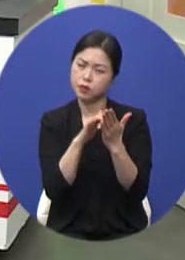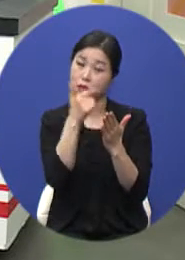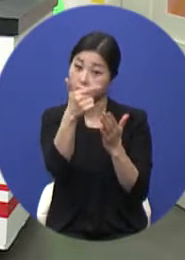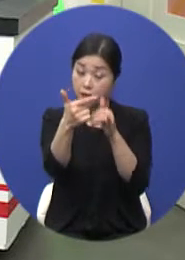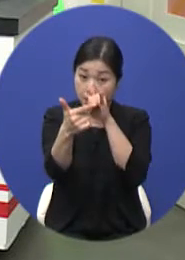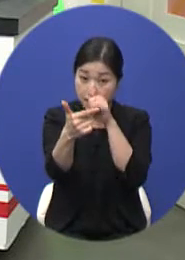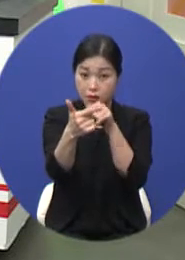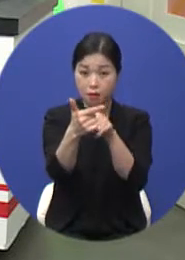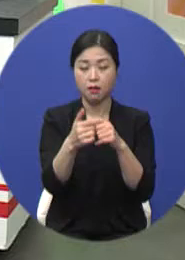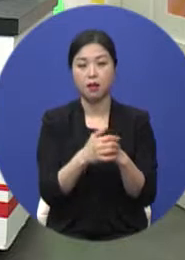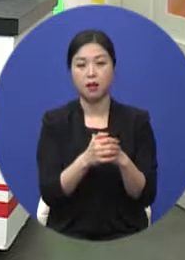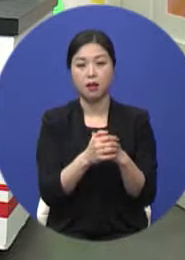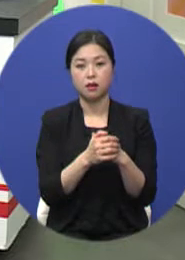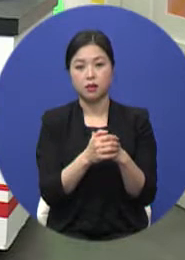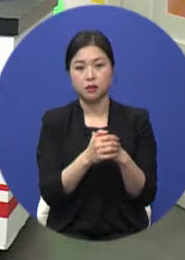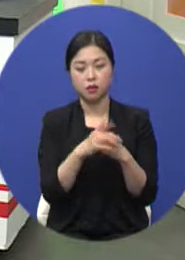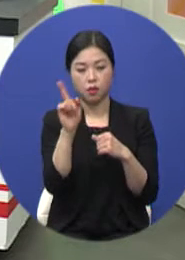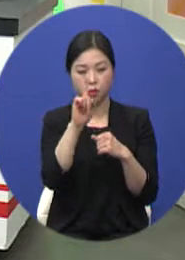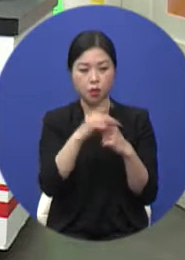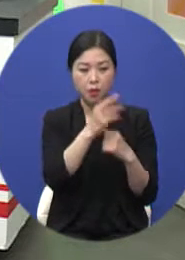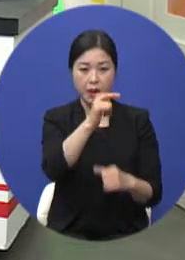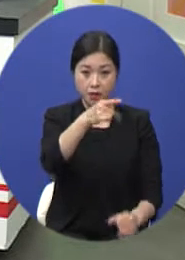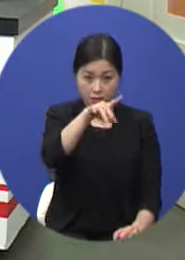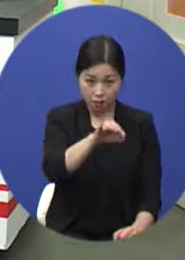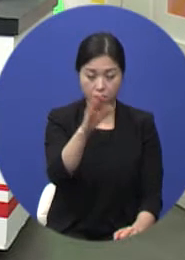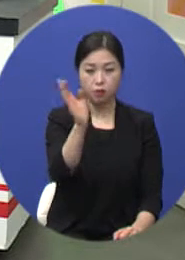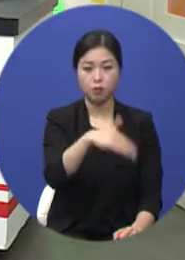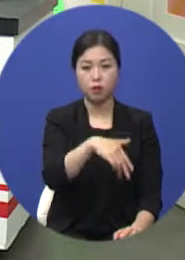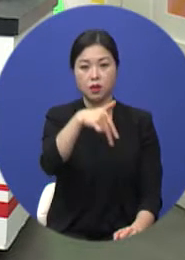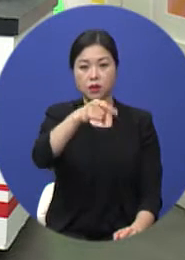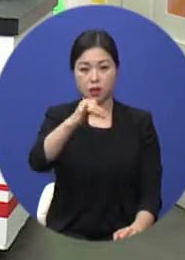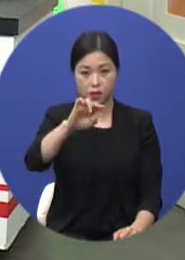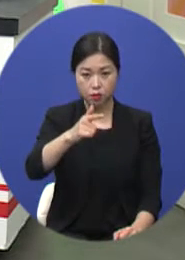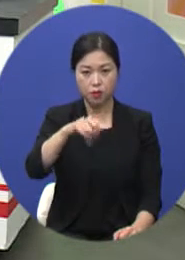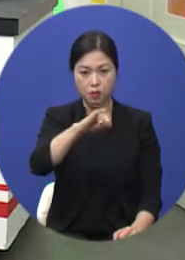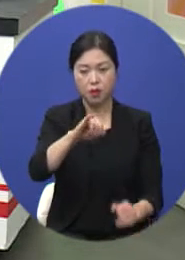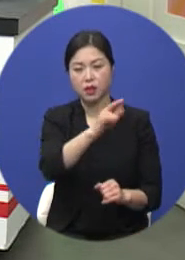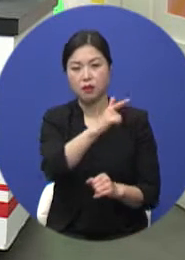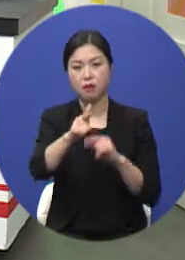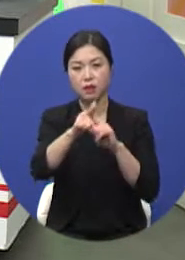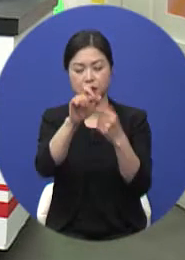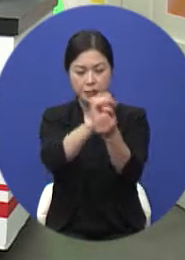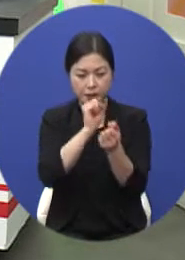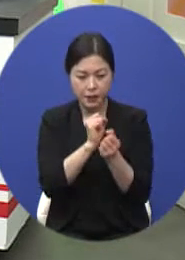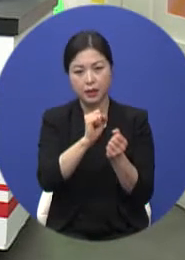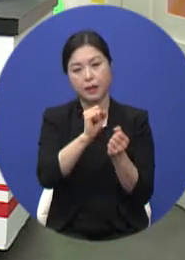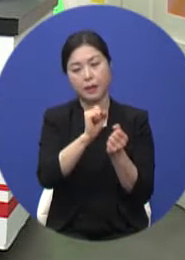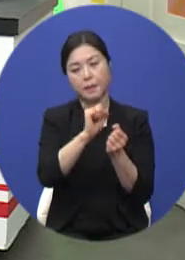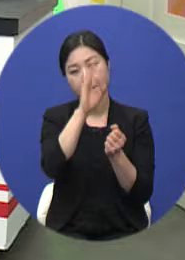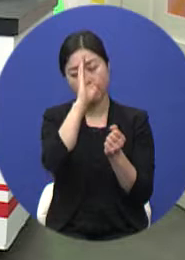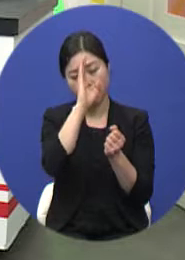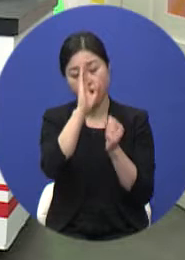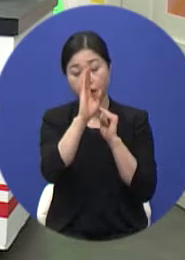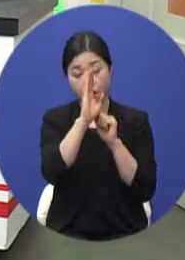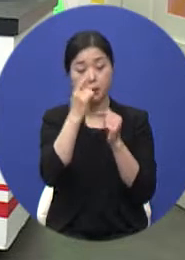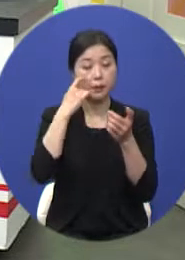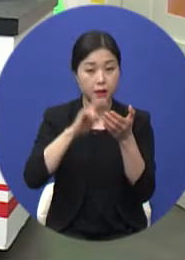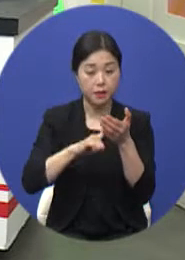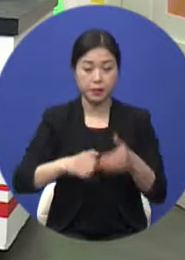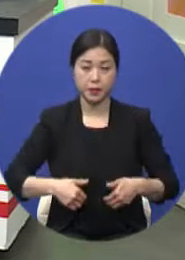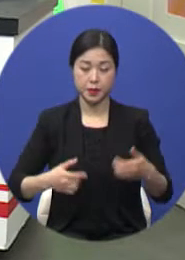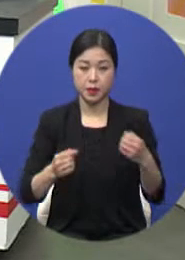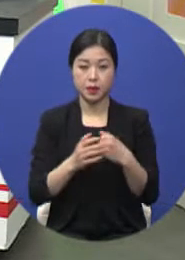포함해 갖고 이제 만성 질염이나 세균성 질염 또 일반 질염 같은 거 일으키는 그런 균들을 찾아갖고 지금 성관계를 하지 않은